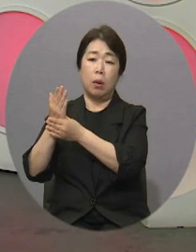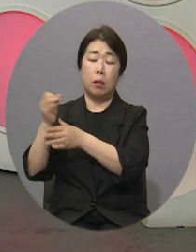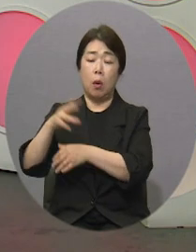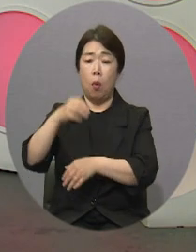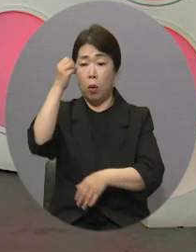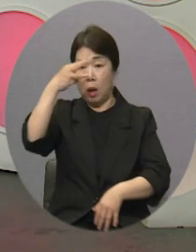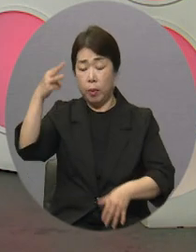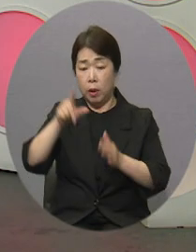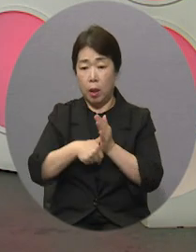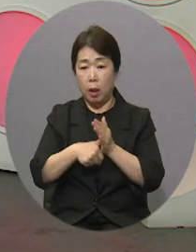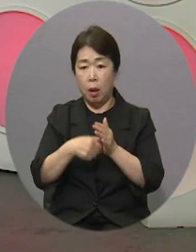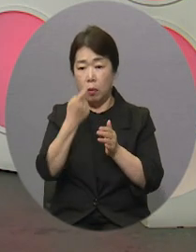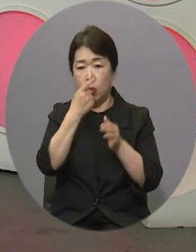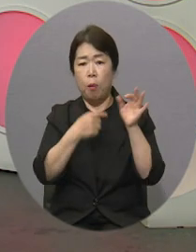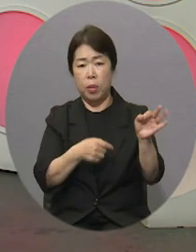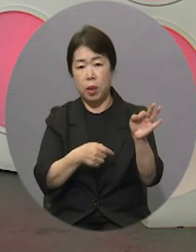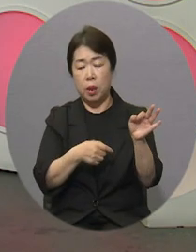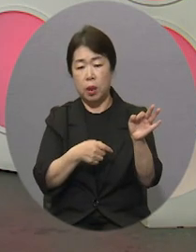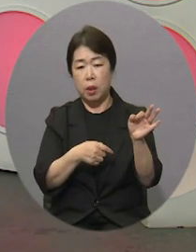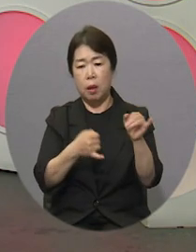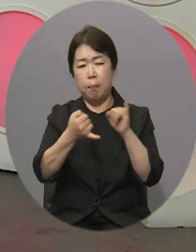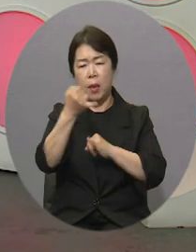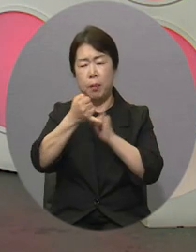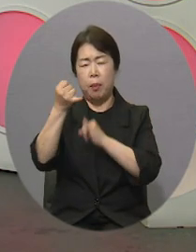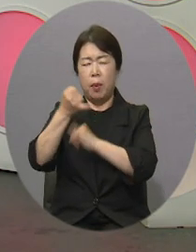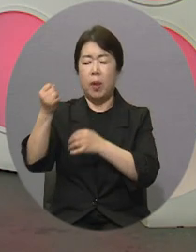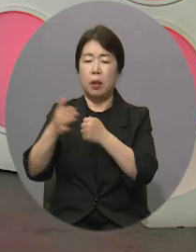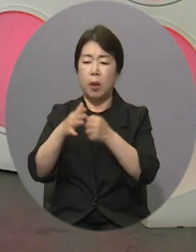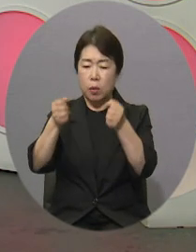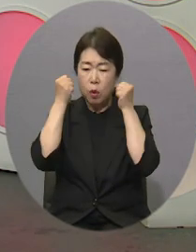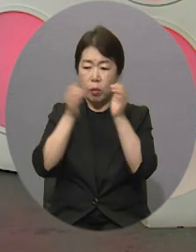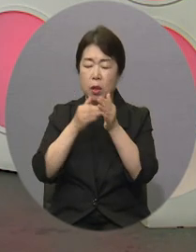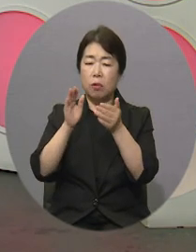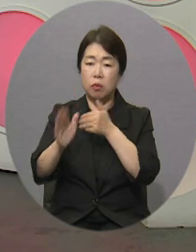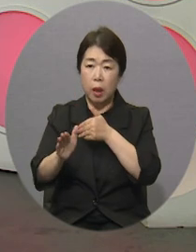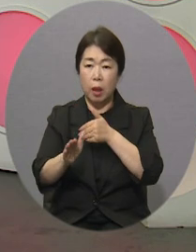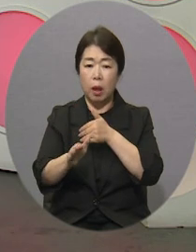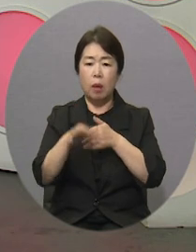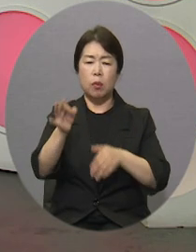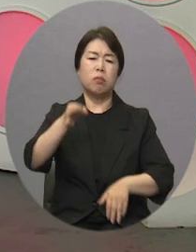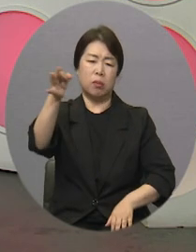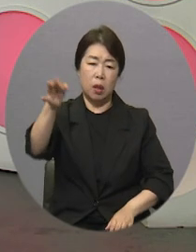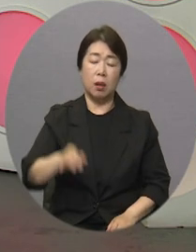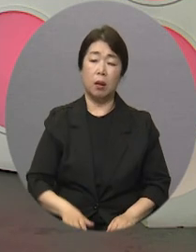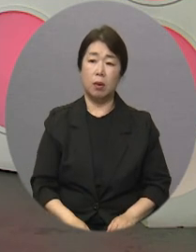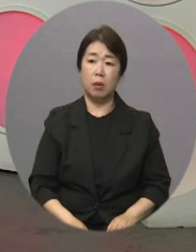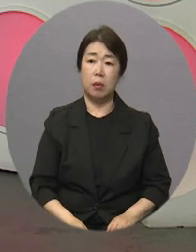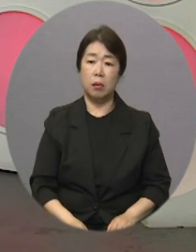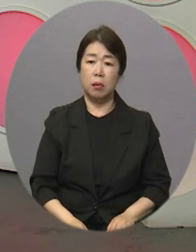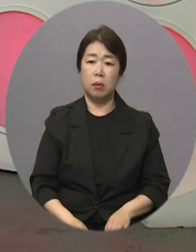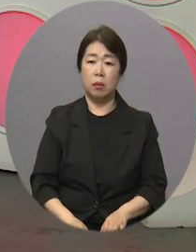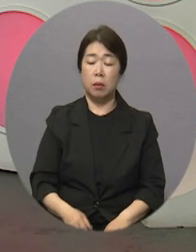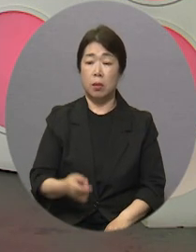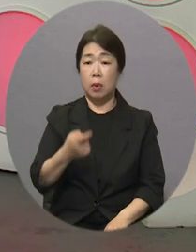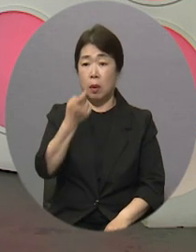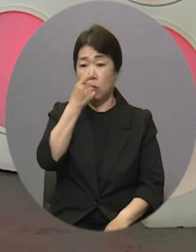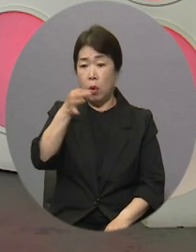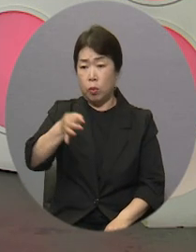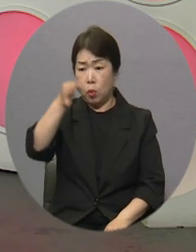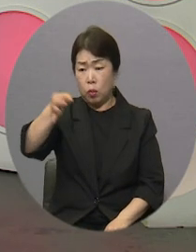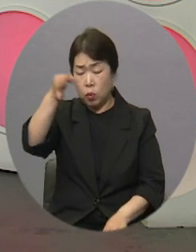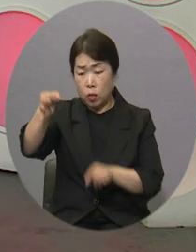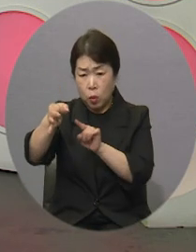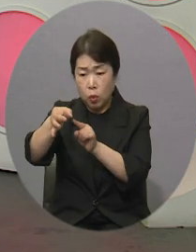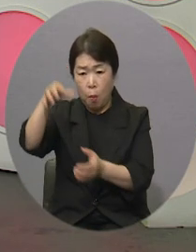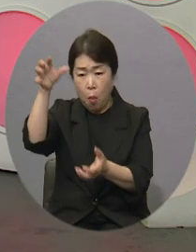보충 수업비를 졸업하고서야 냈던 일, 수업료 낼 돈으로 엄마 제주도 여행을 보내드린 일, 주경